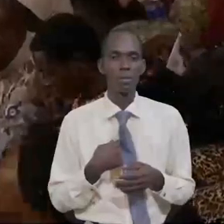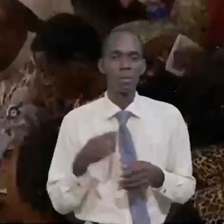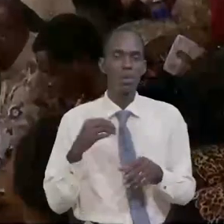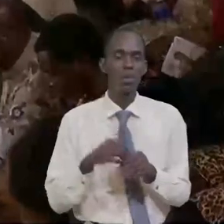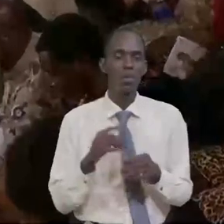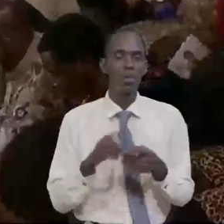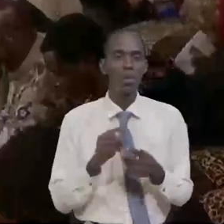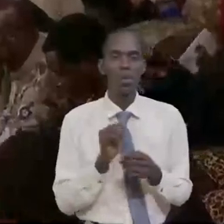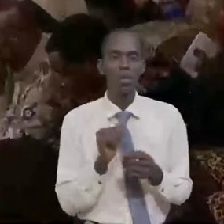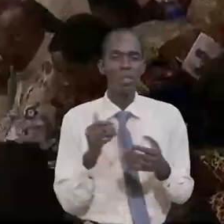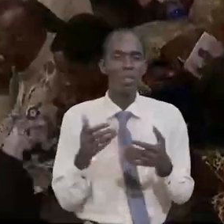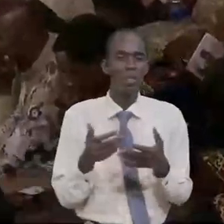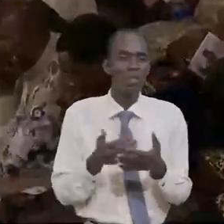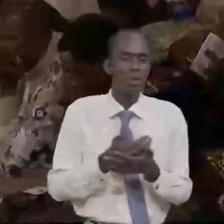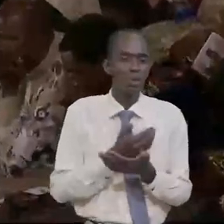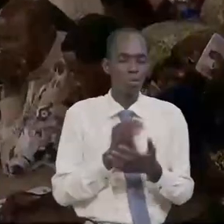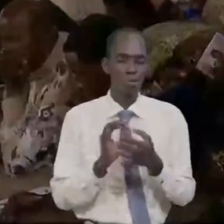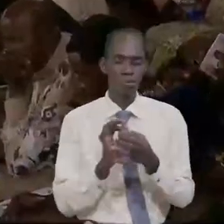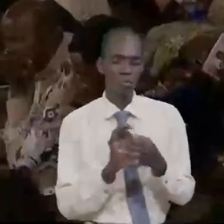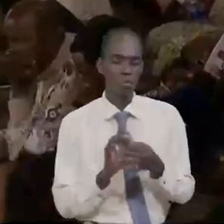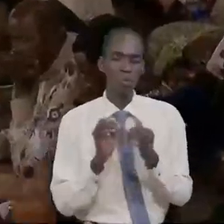à une nouvelle relation avec toi